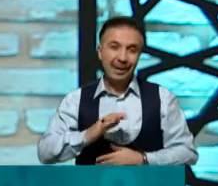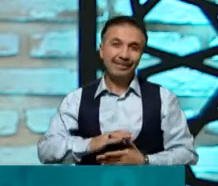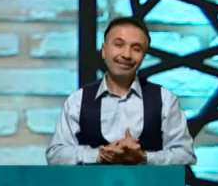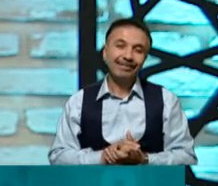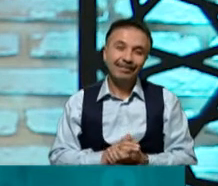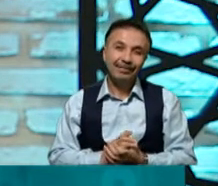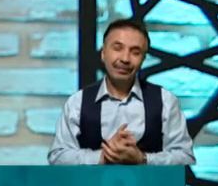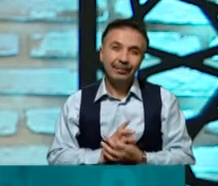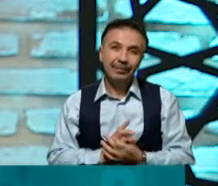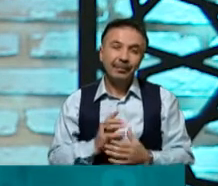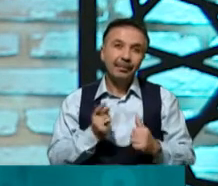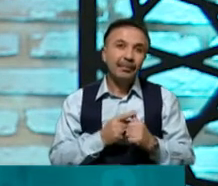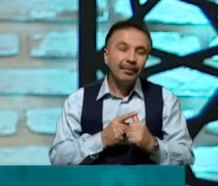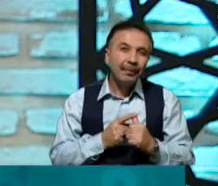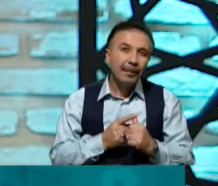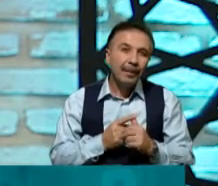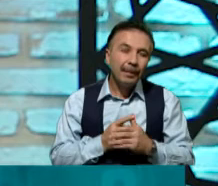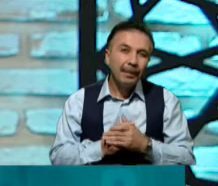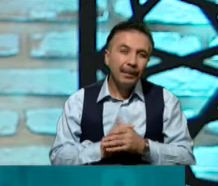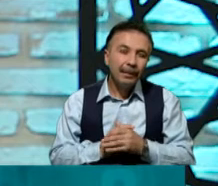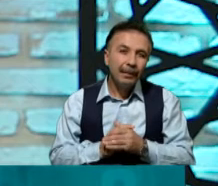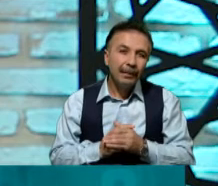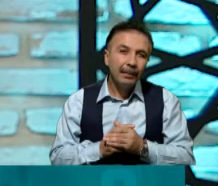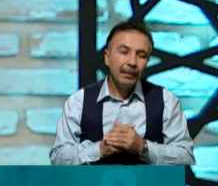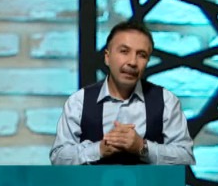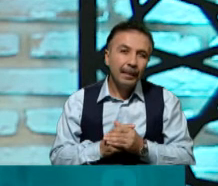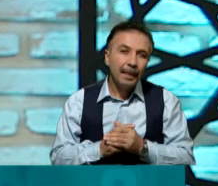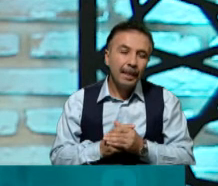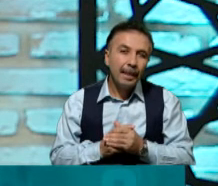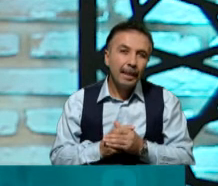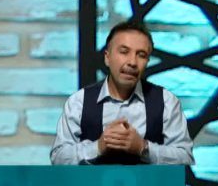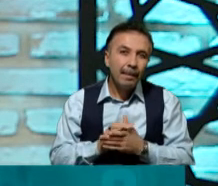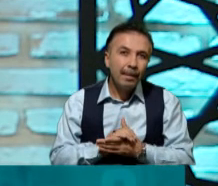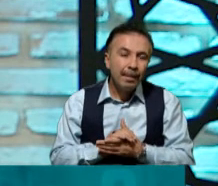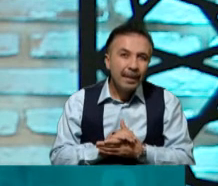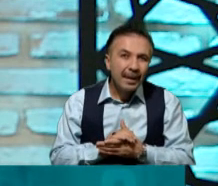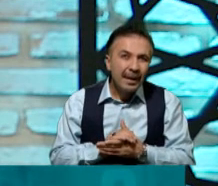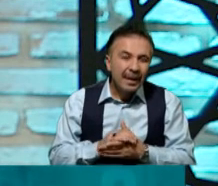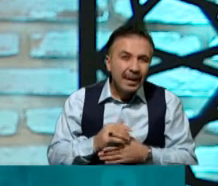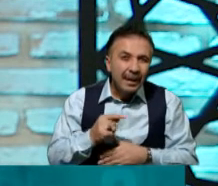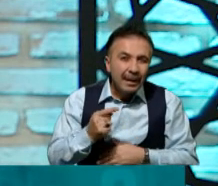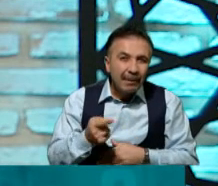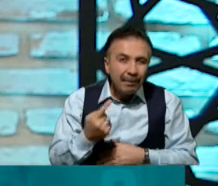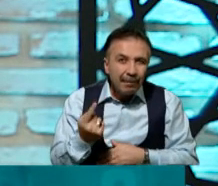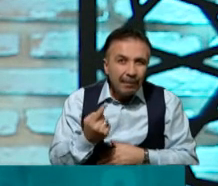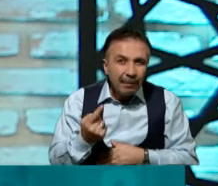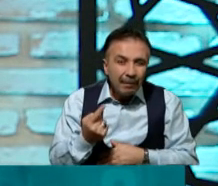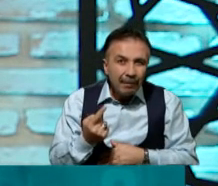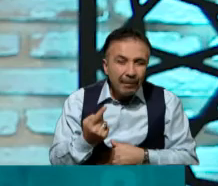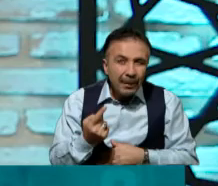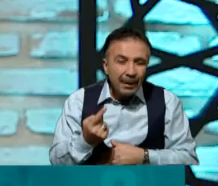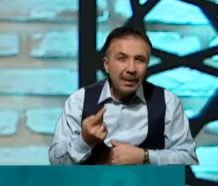çıkardım. Buyurun. Birincisi ben bir şey için yemin ettiydim. 2 kere aynı şey üzerine yemin